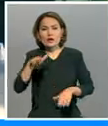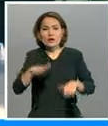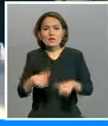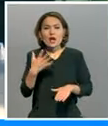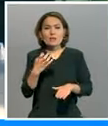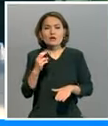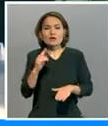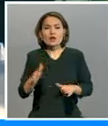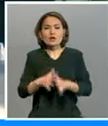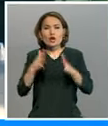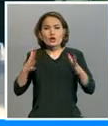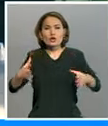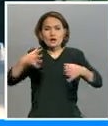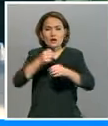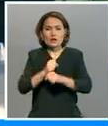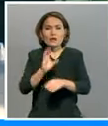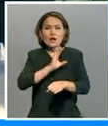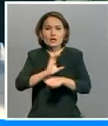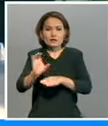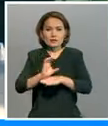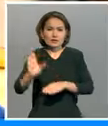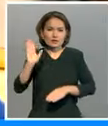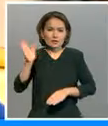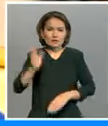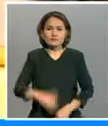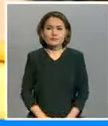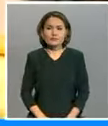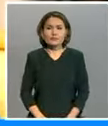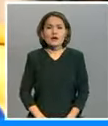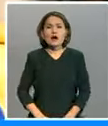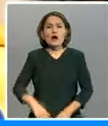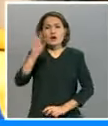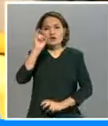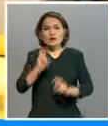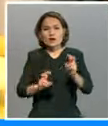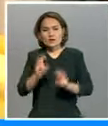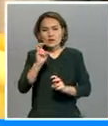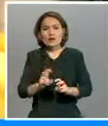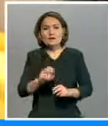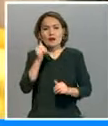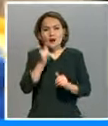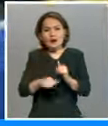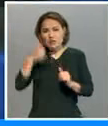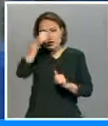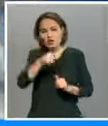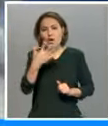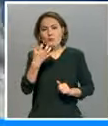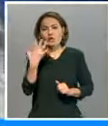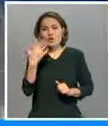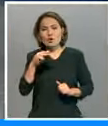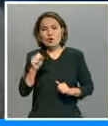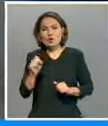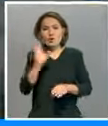500 келілік үлкен қаптағы өнімді экспортқа шығарып жатырмыз. Зауыттың жылдық өнімі 520 мың тонна. Оның 320 мың тоннасы